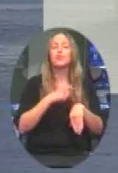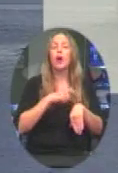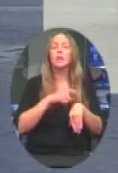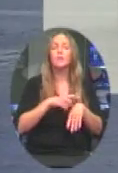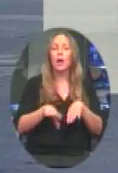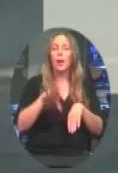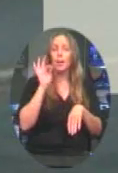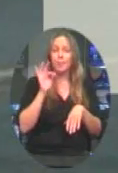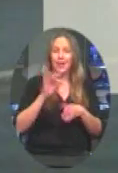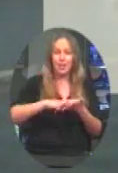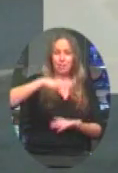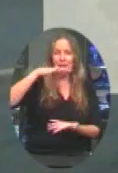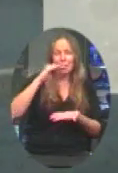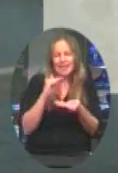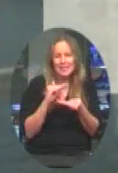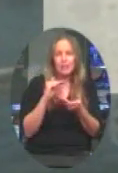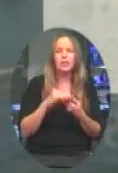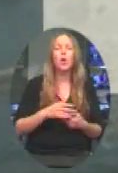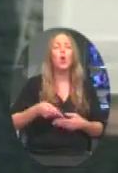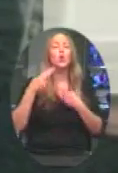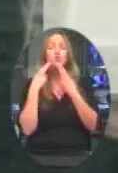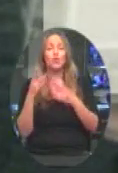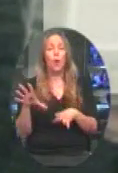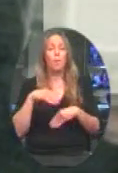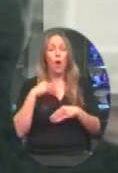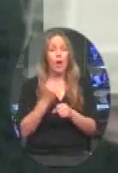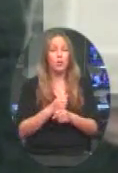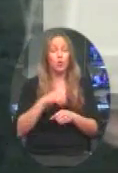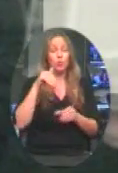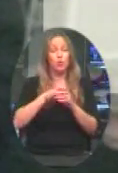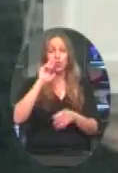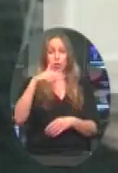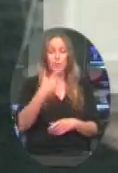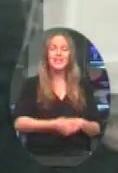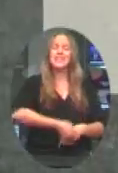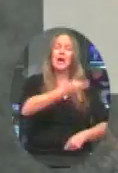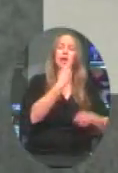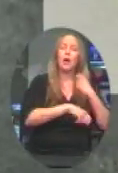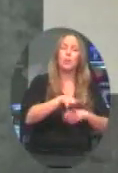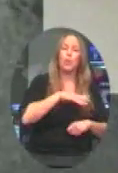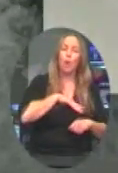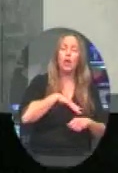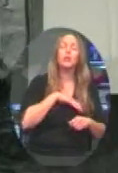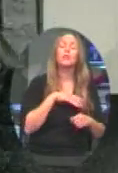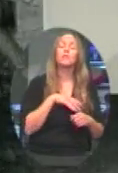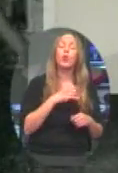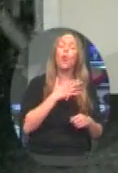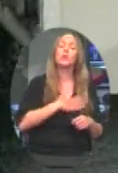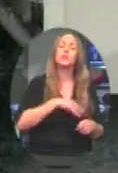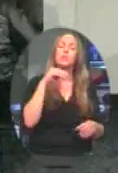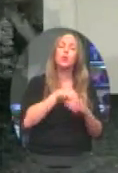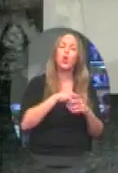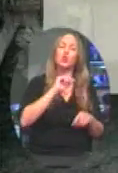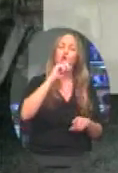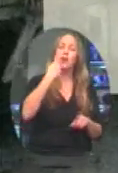קריש ותנין. תשובה מוכן לעשות זאת תוך שלוש שנים, שר הכלכלה מעוניין לעשות זאת תוך שנה וחצי. הממשלה לא תחייב